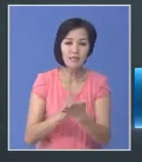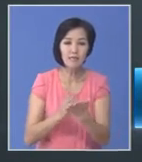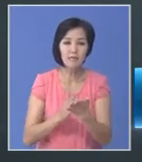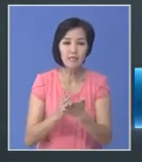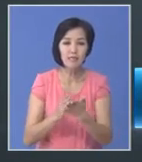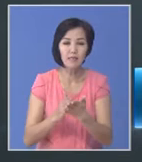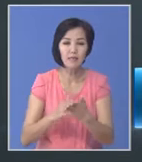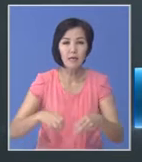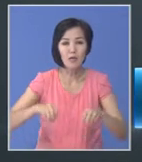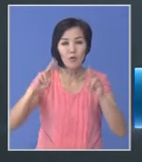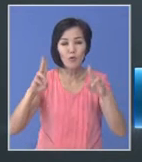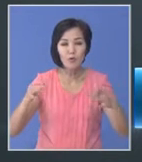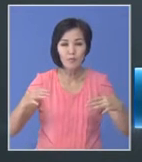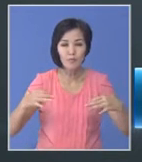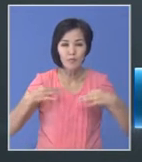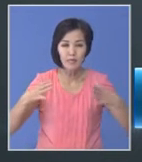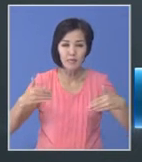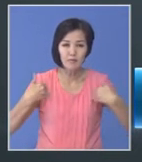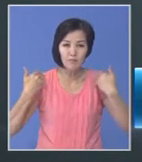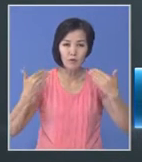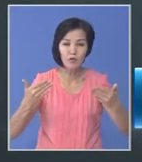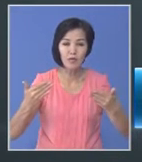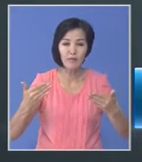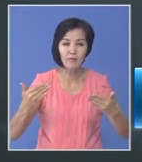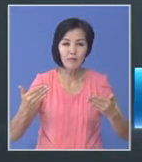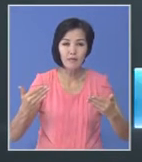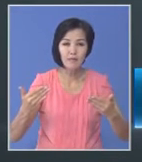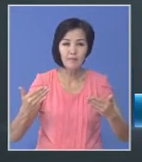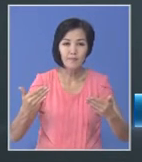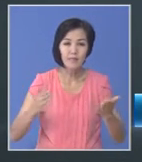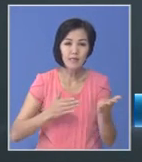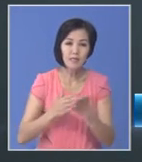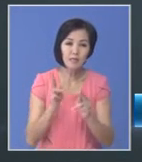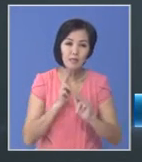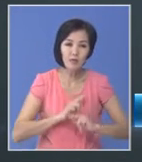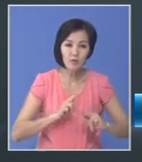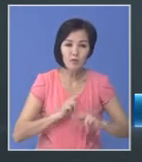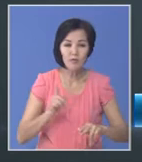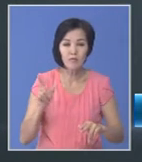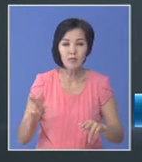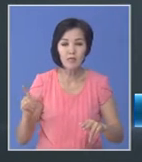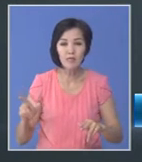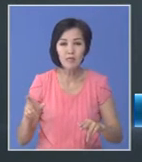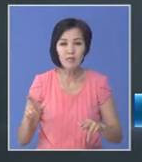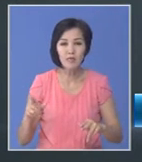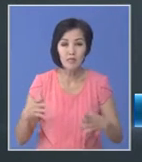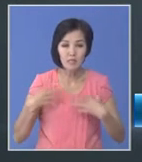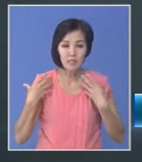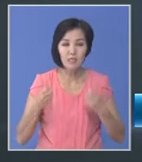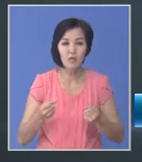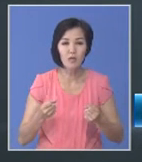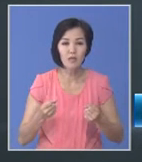мерекелерімен құттықтаймын. Барлық медицина қызметінде жүрген азаматтарға тек қана денсаулық